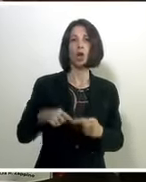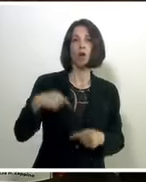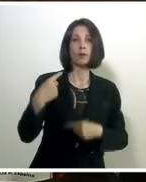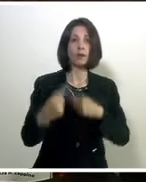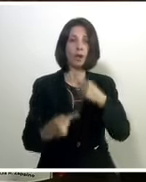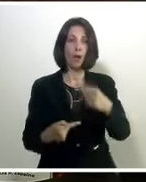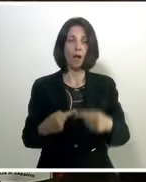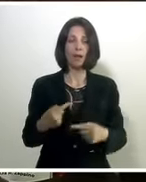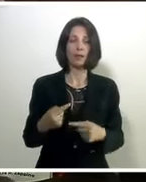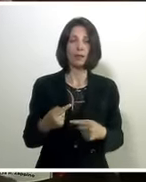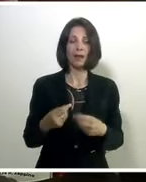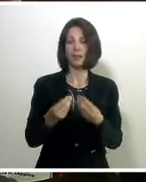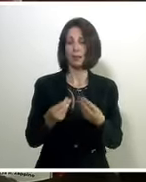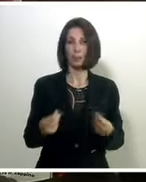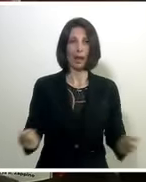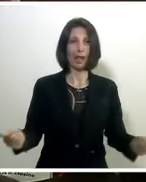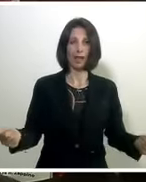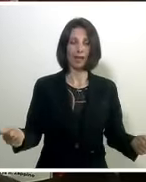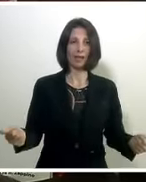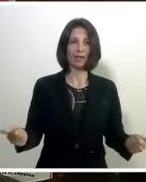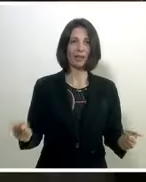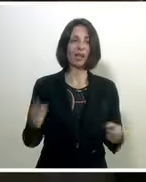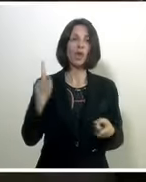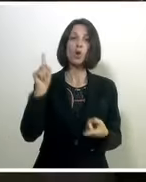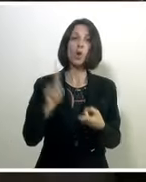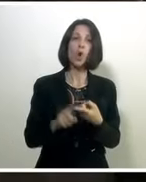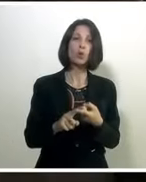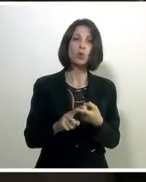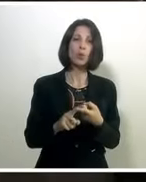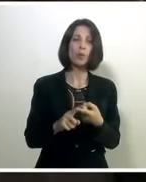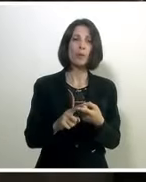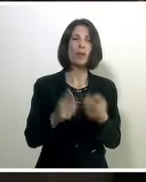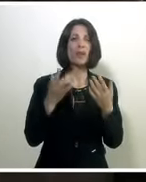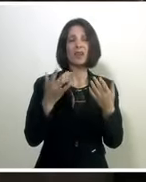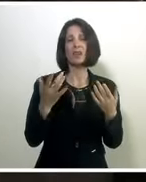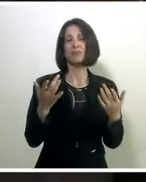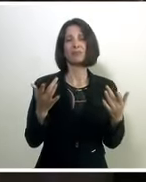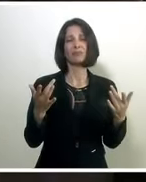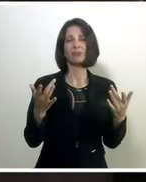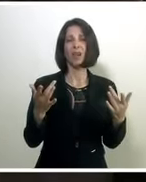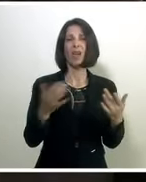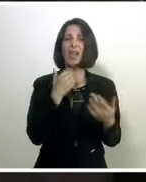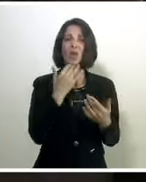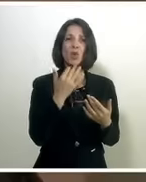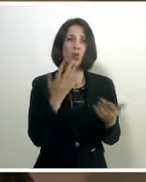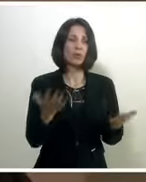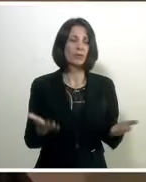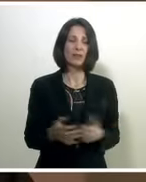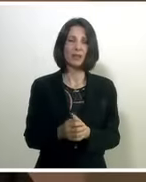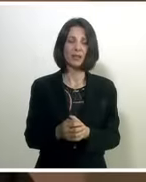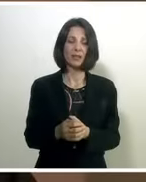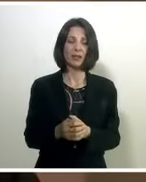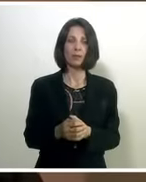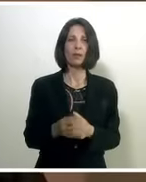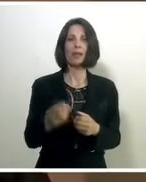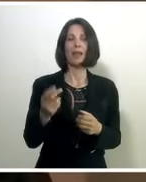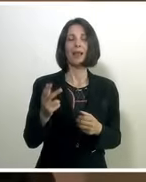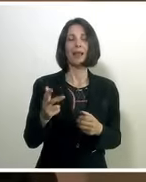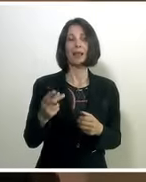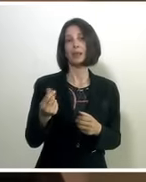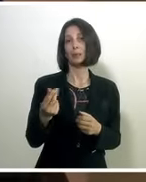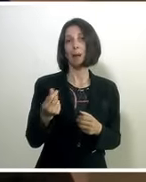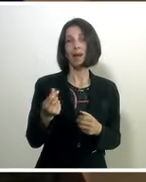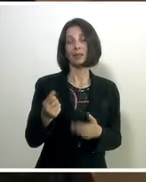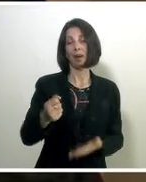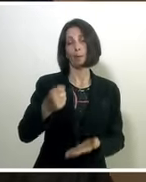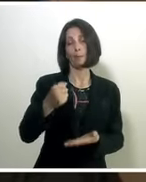sprechi i consumi superflui i consumi privati superflui la dinamica perversa della spesa pubblica e sono sempre